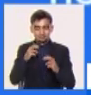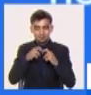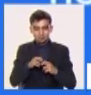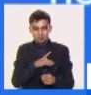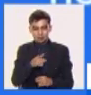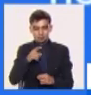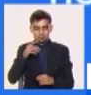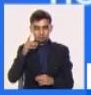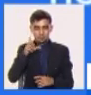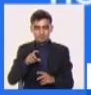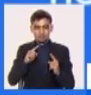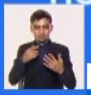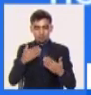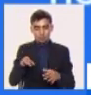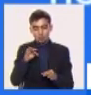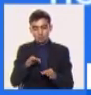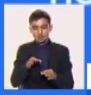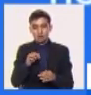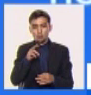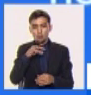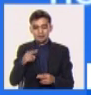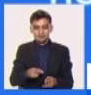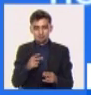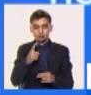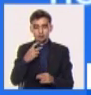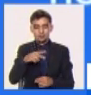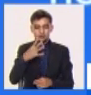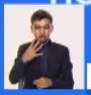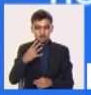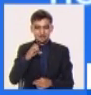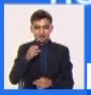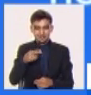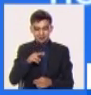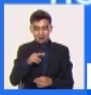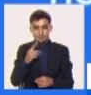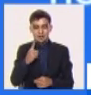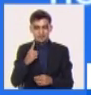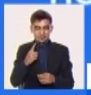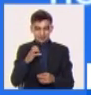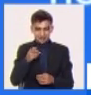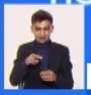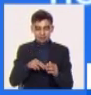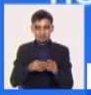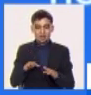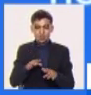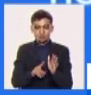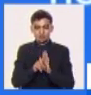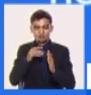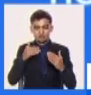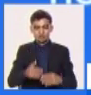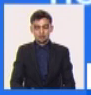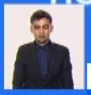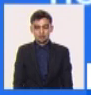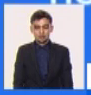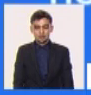күдікті ұсталды. Ер адамға қатысты қылмыстық кодекстің 124-ші бабы 1-ші бөлігі бойынша іс қозғалды. Маңғыстау облыстық